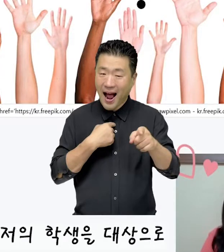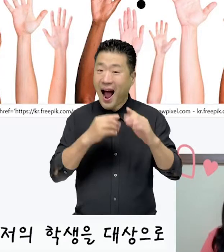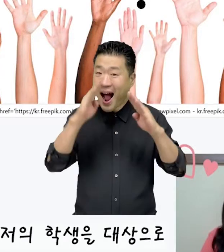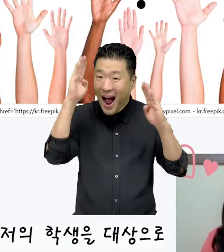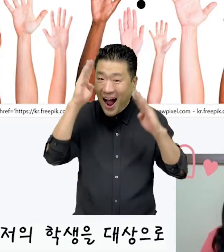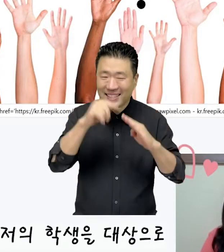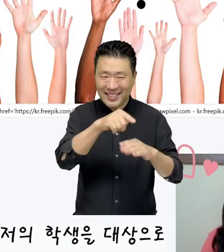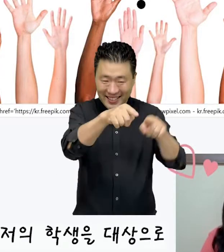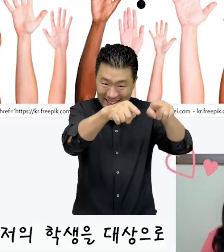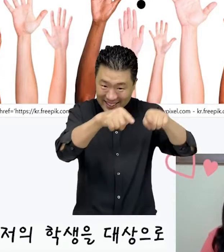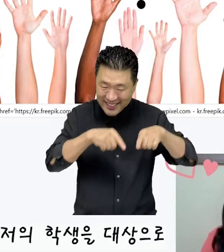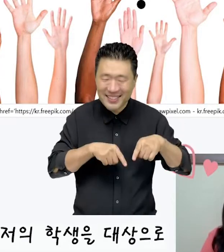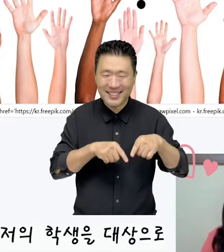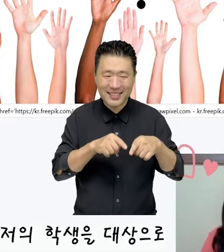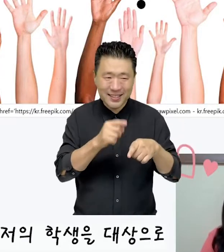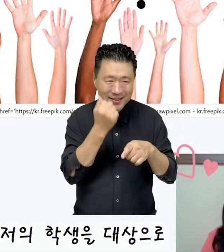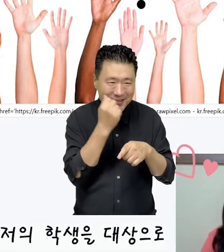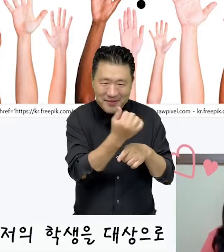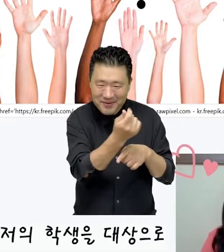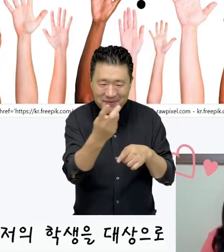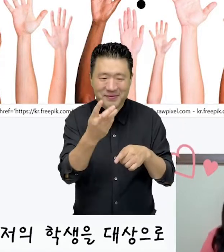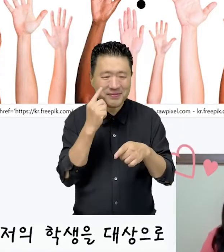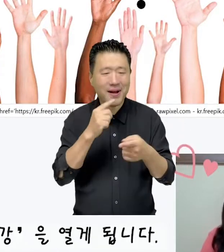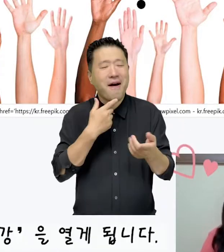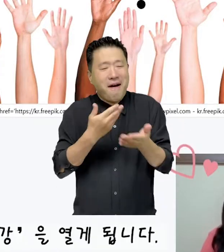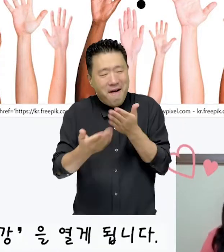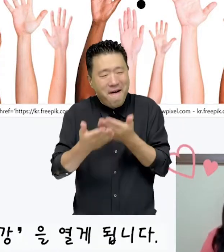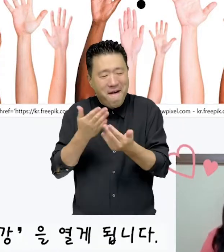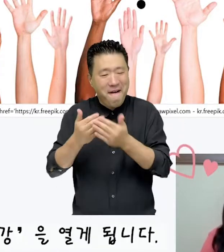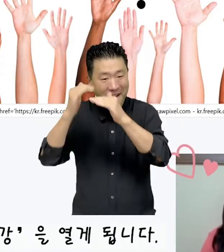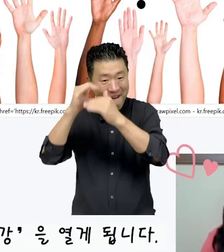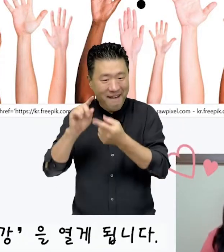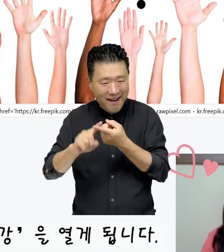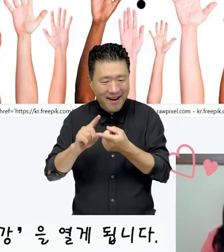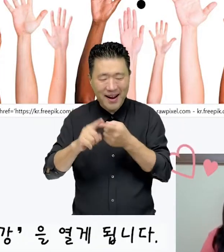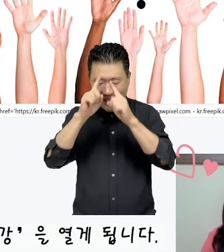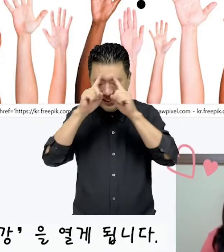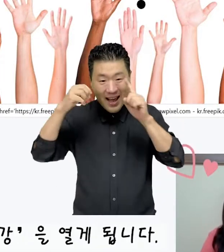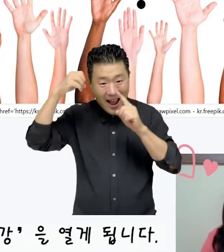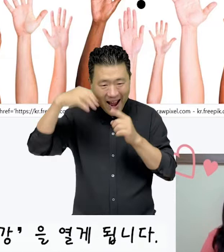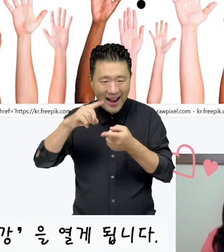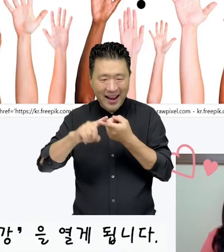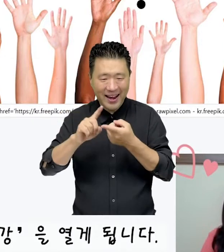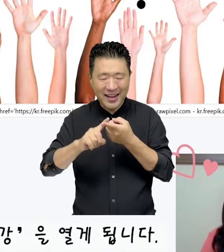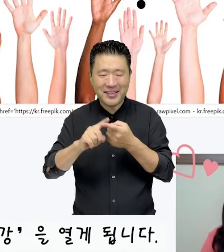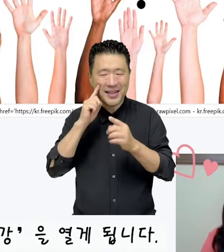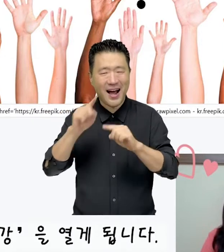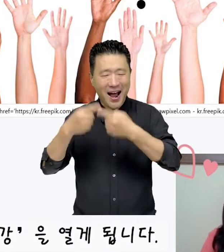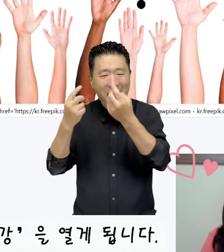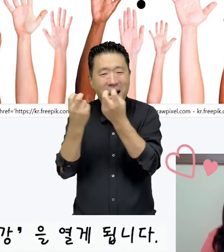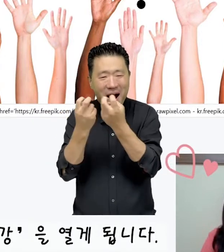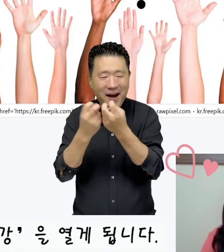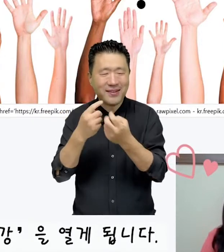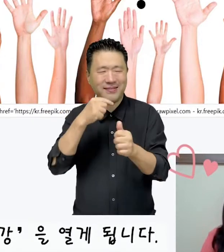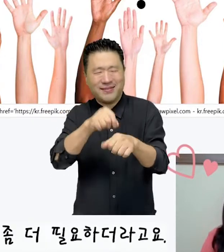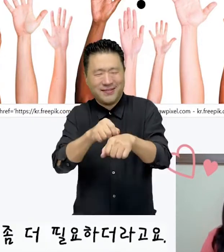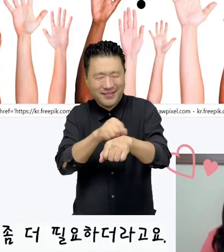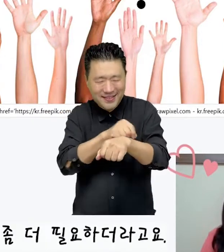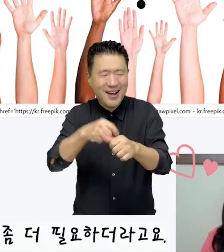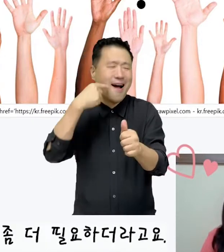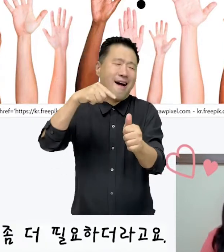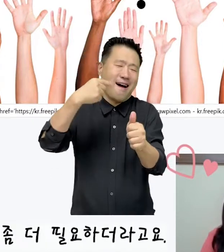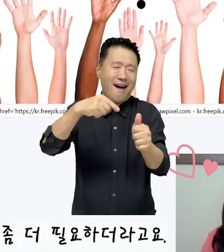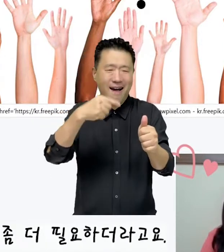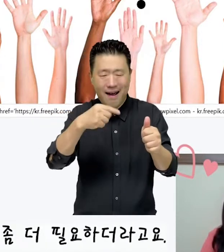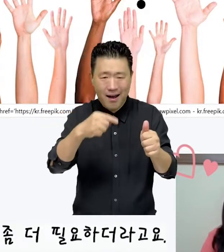우선 저는 이제 저희 학생을 대상으로 제 경험을 토대로 한 대학원 진학 특강을 열게 됩니다. 근데 몇